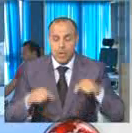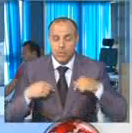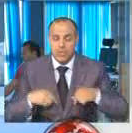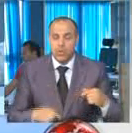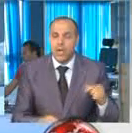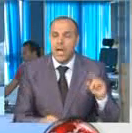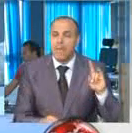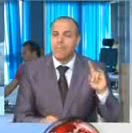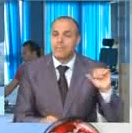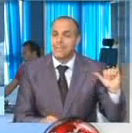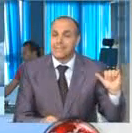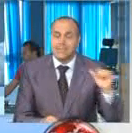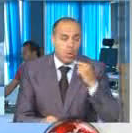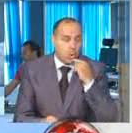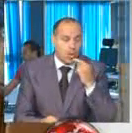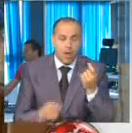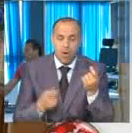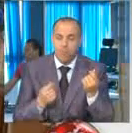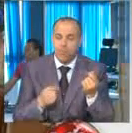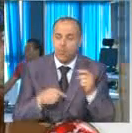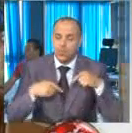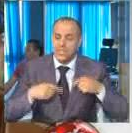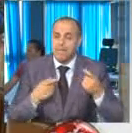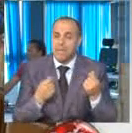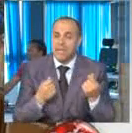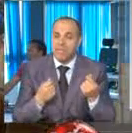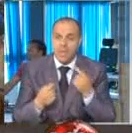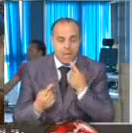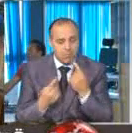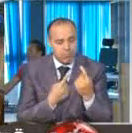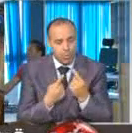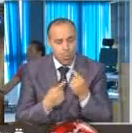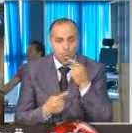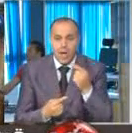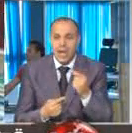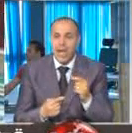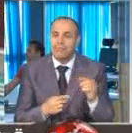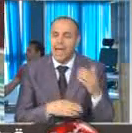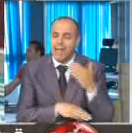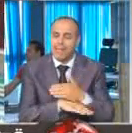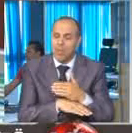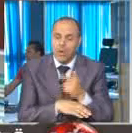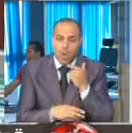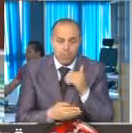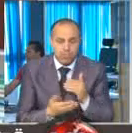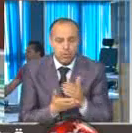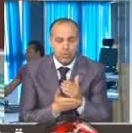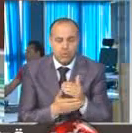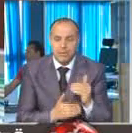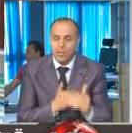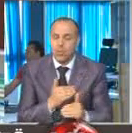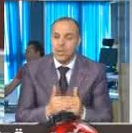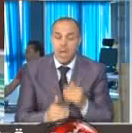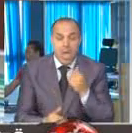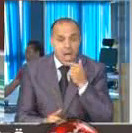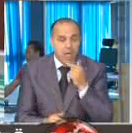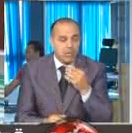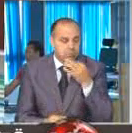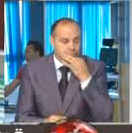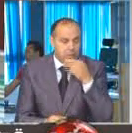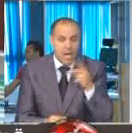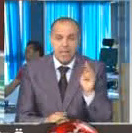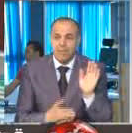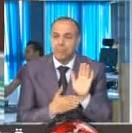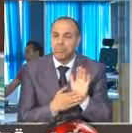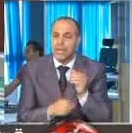الحكومة لحبيب الصيد بوزير المالية سليم شاكر، كما تناول اللقاء مجال الديوانة وتقدم مشروع تطويرها والاستغلال الأمثل